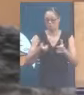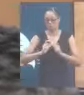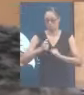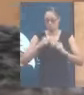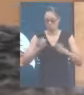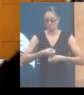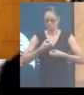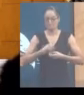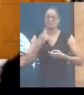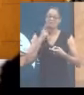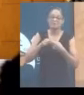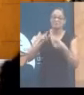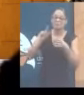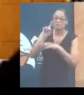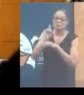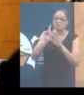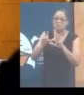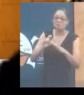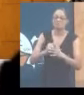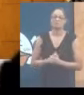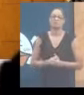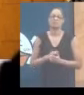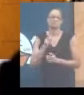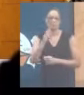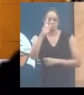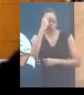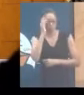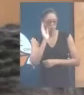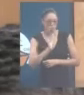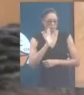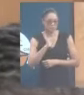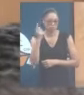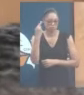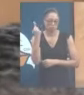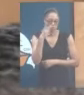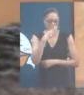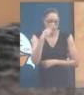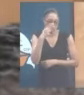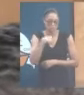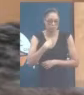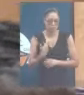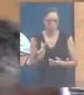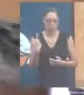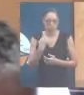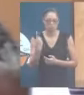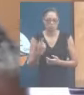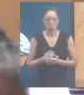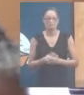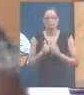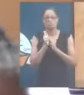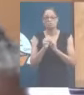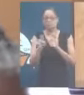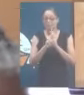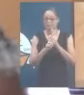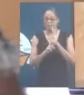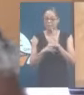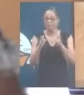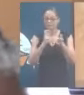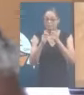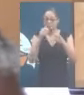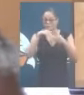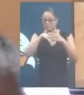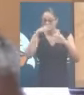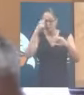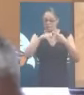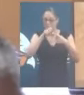sur la question numéro 7. Je sais, vous avez l'habitude toujours de m'interrompre. Je suis celui Monsieur, je fais respecter la règle. Il n'y a pas de débat sur une